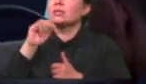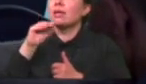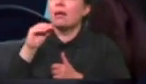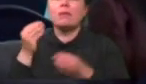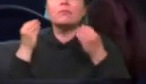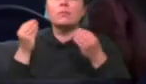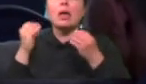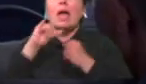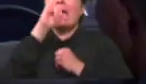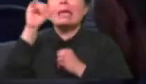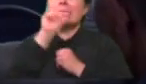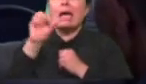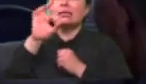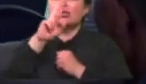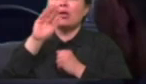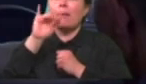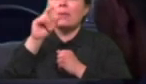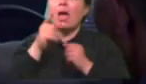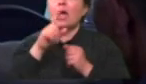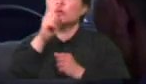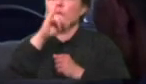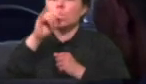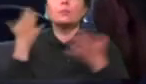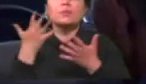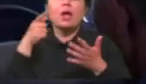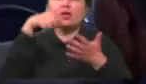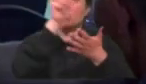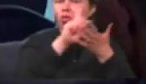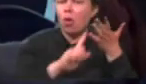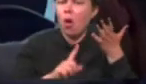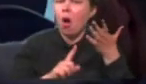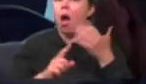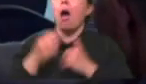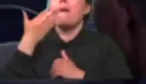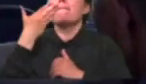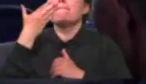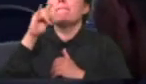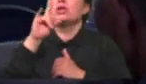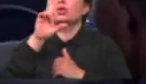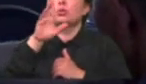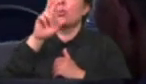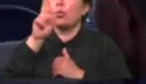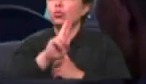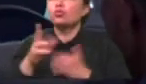Świetnie, a Jastrzębie Zdrój? Na Śląsku. Na Śląsku. A Myślibórz?